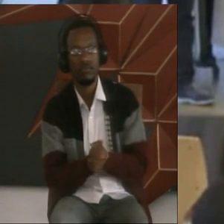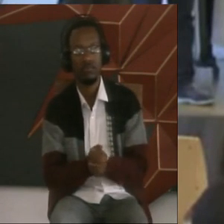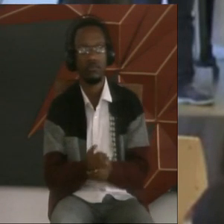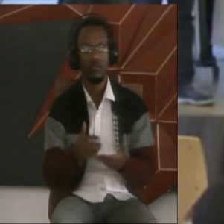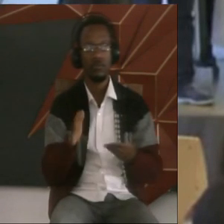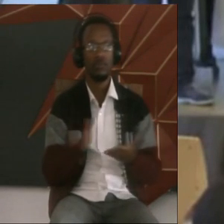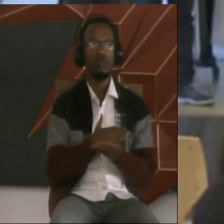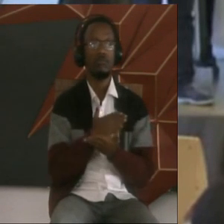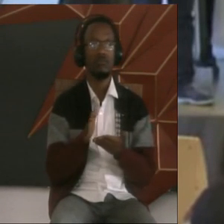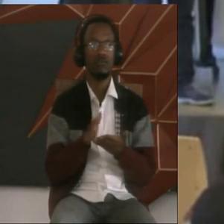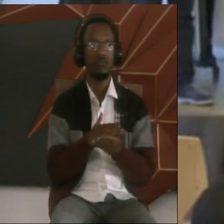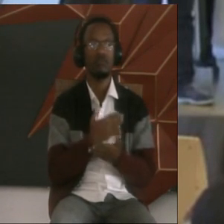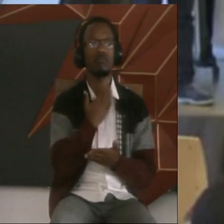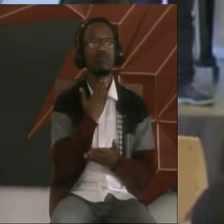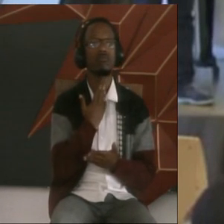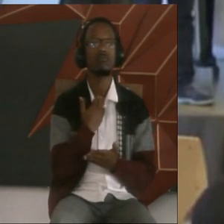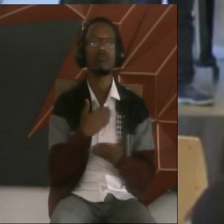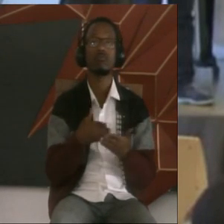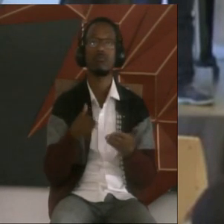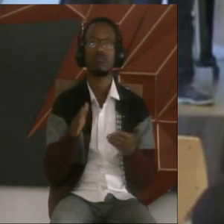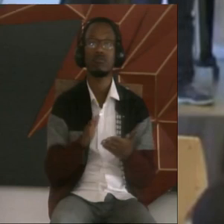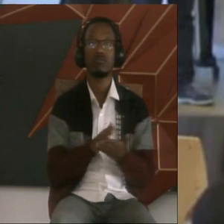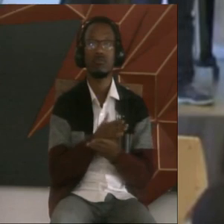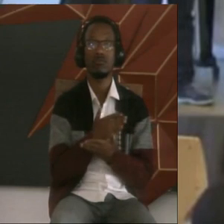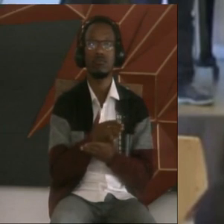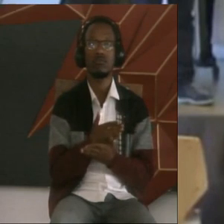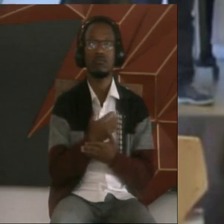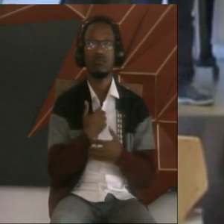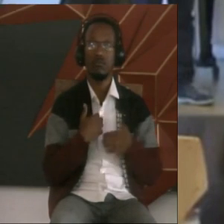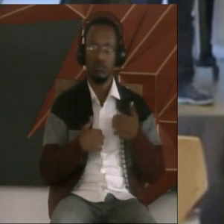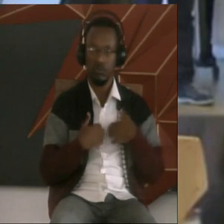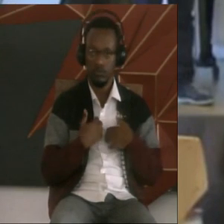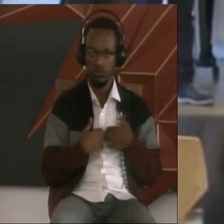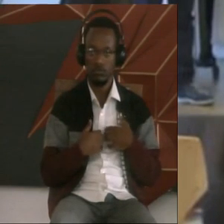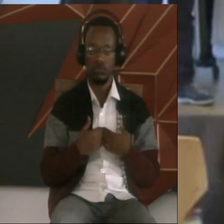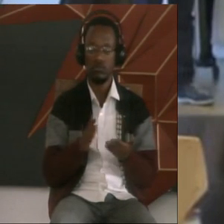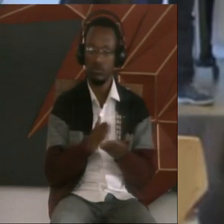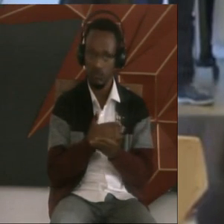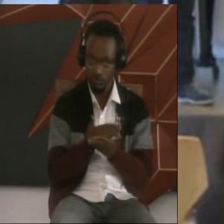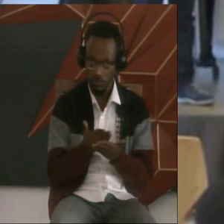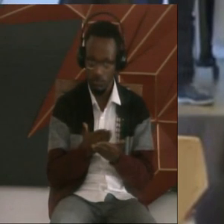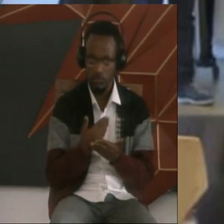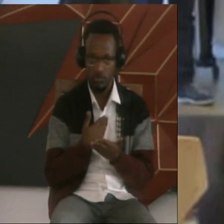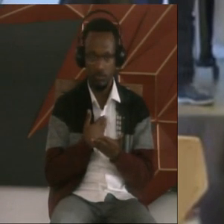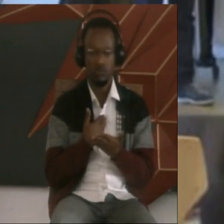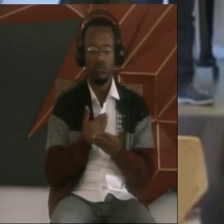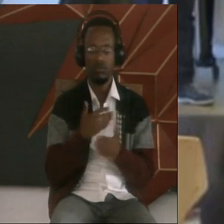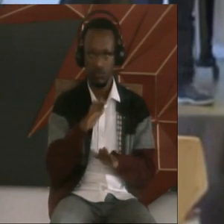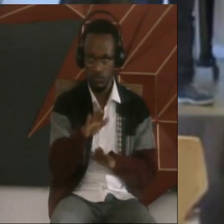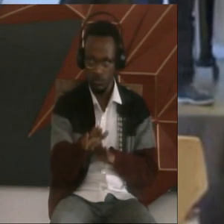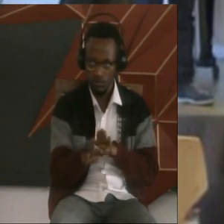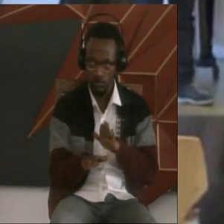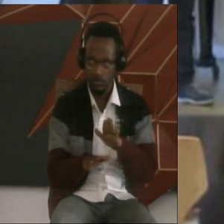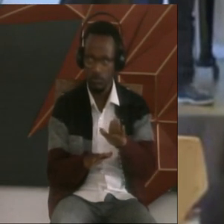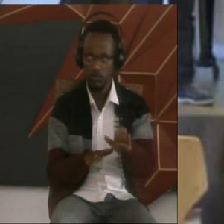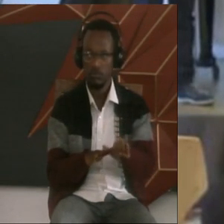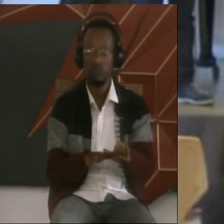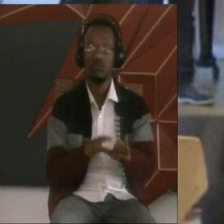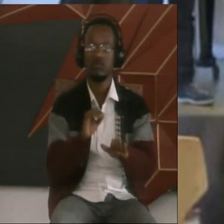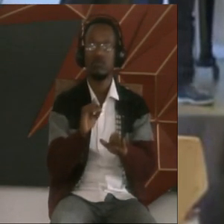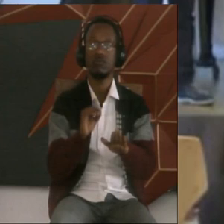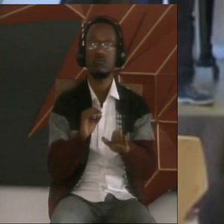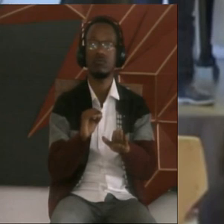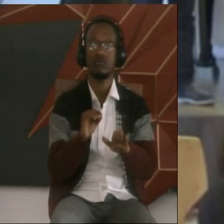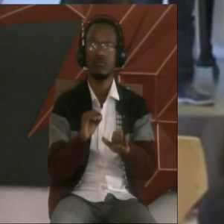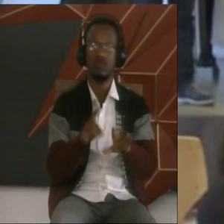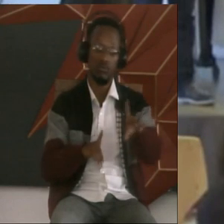kuririmba. Alléluia. Alléluia nshaka kuririmba. Alléluia ndagenda ndi mu rugendo rujya